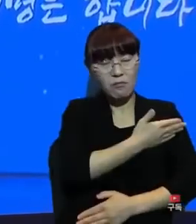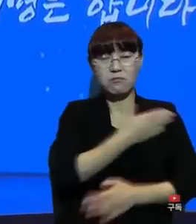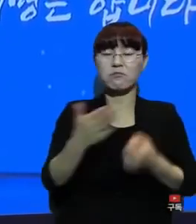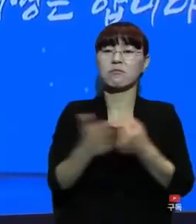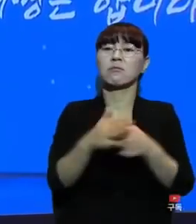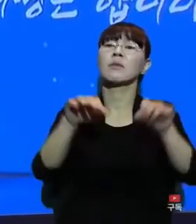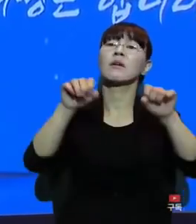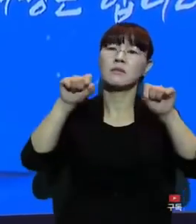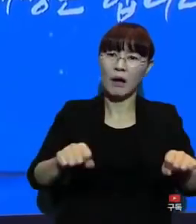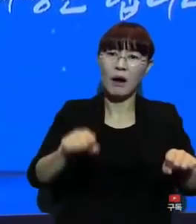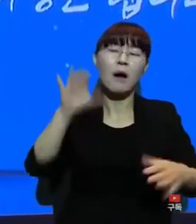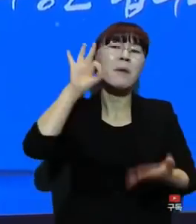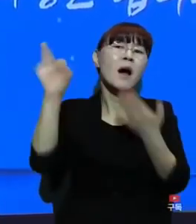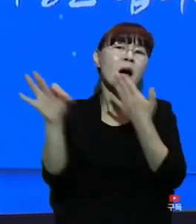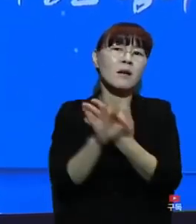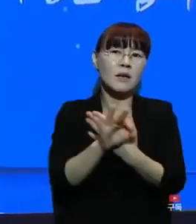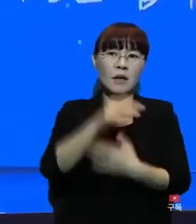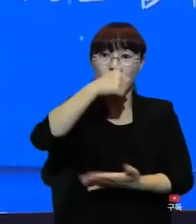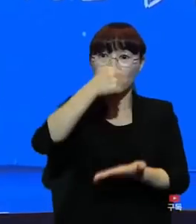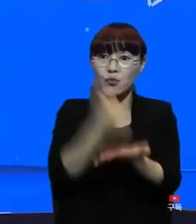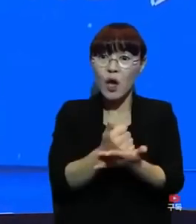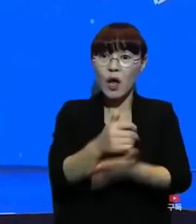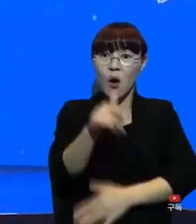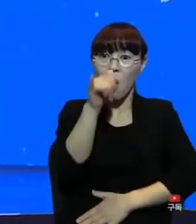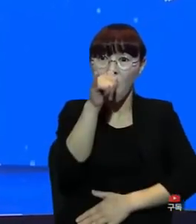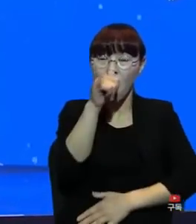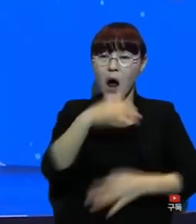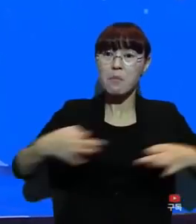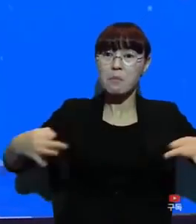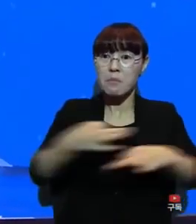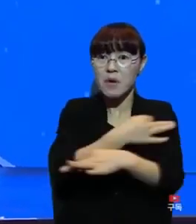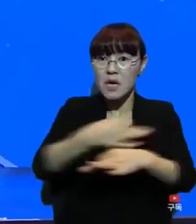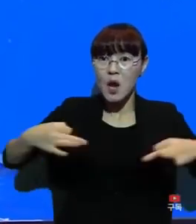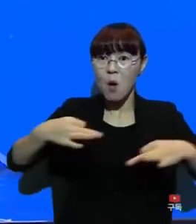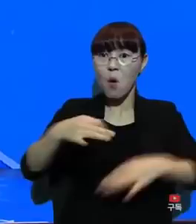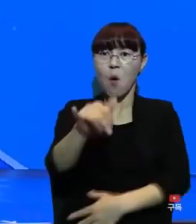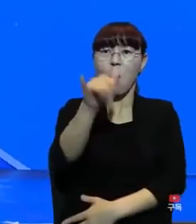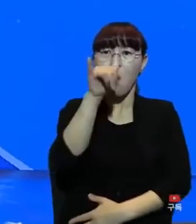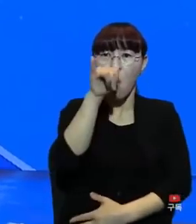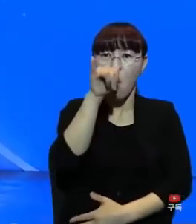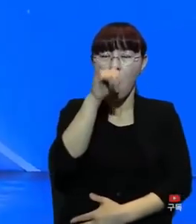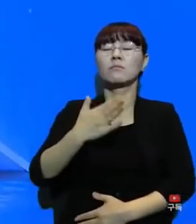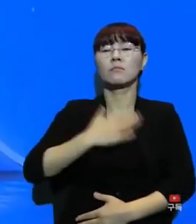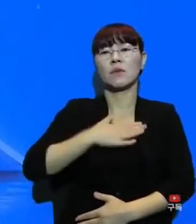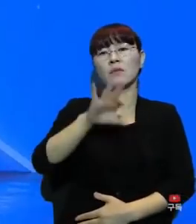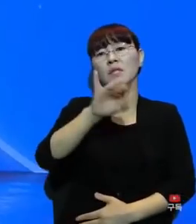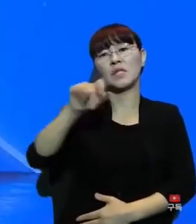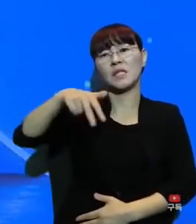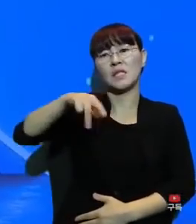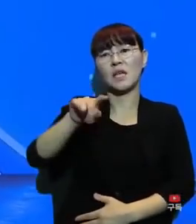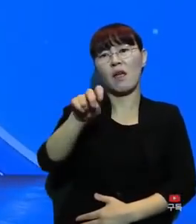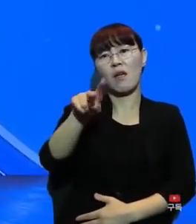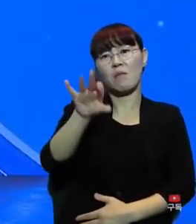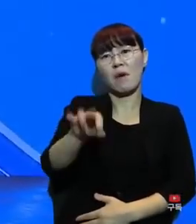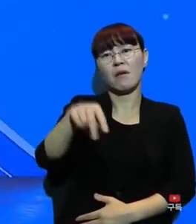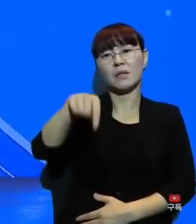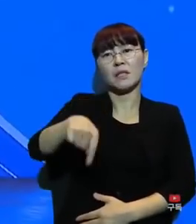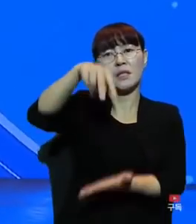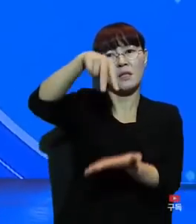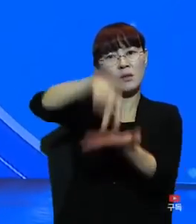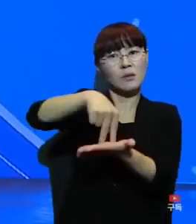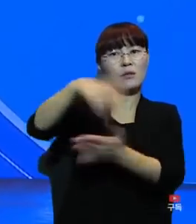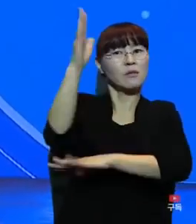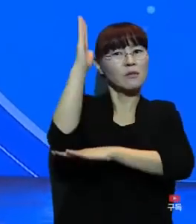단 한톨의 먼지나 단 1원의 부정부패로 되셨으면 지금 잊어 명은 이 자리에 서 있지 못할